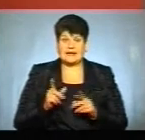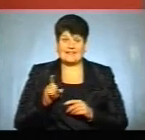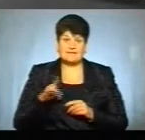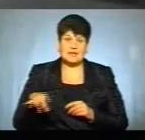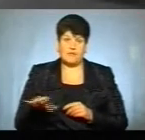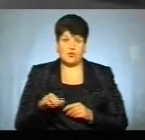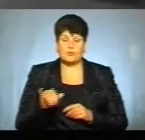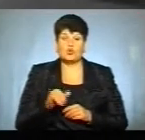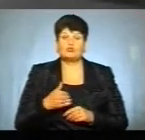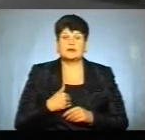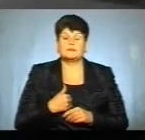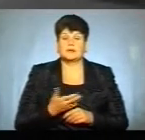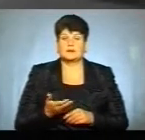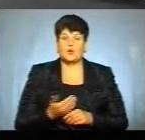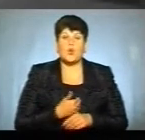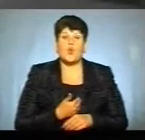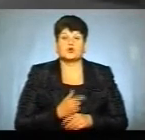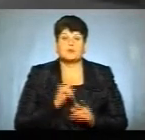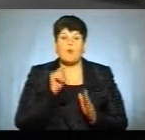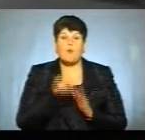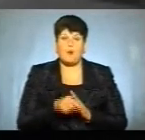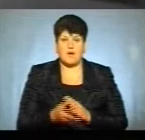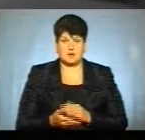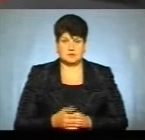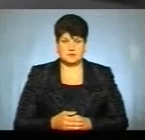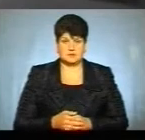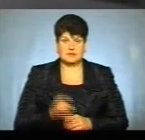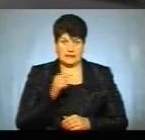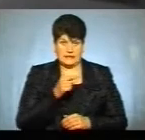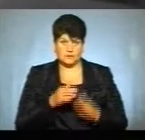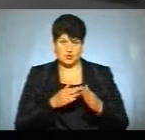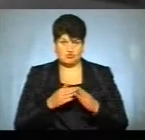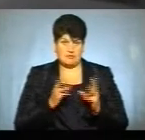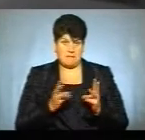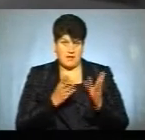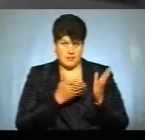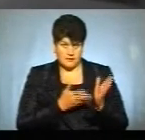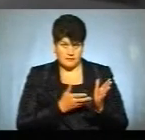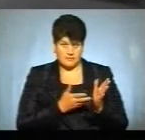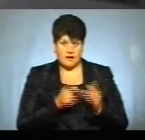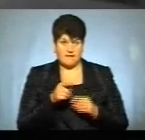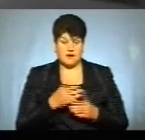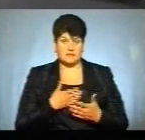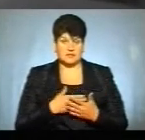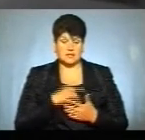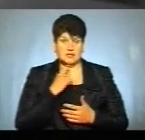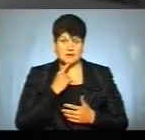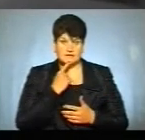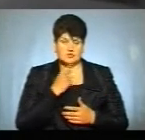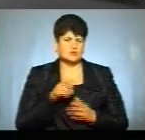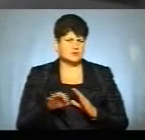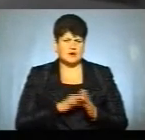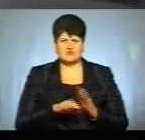хочемо попасти, там якщо сусід палить і вам дихати важко, то тут же буде